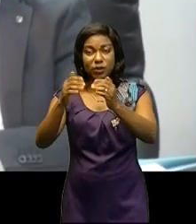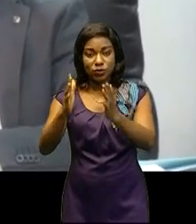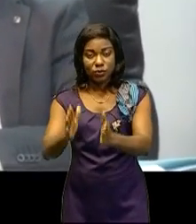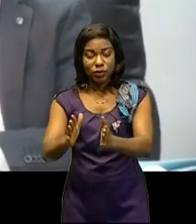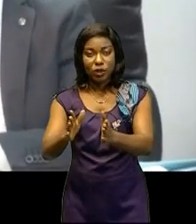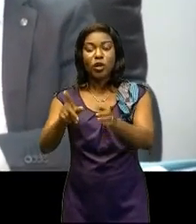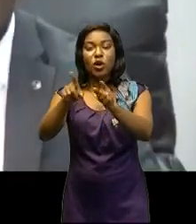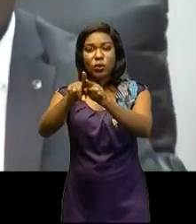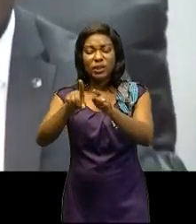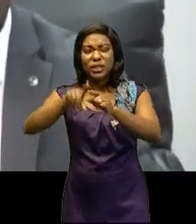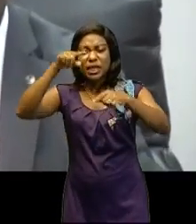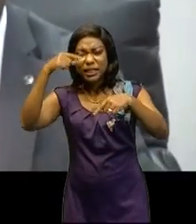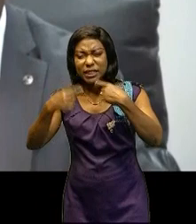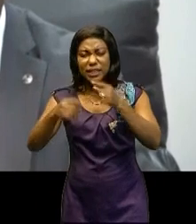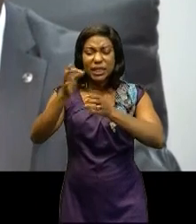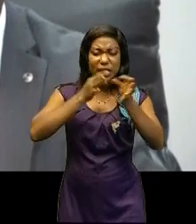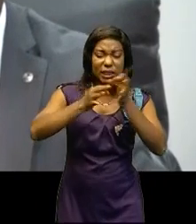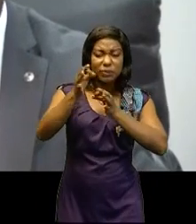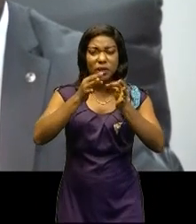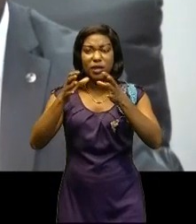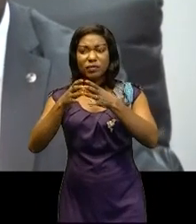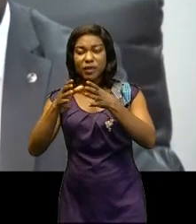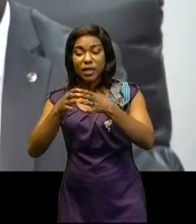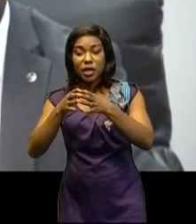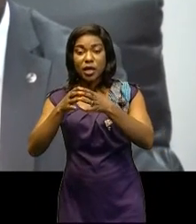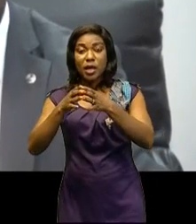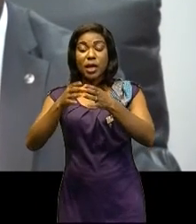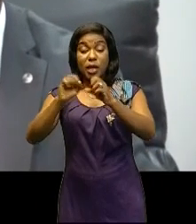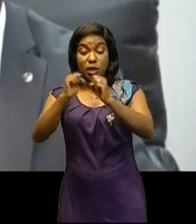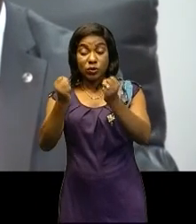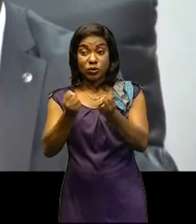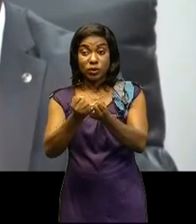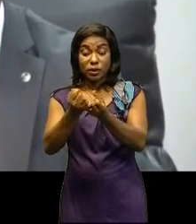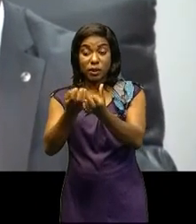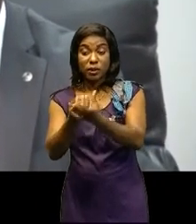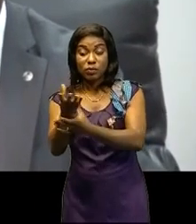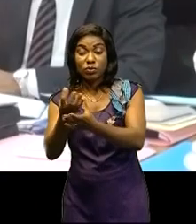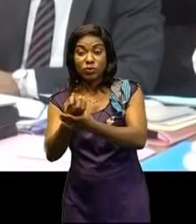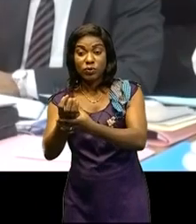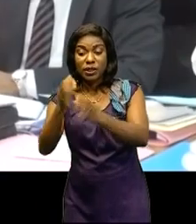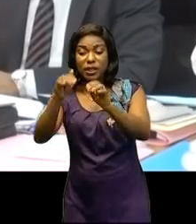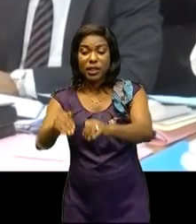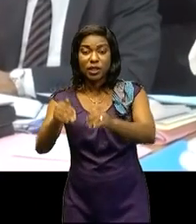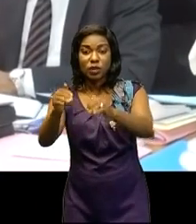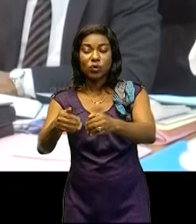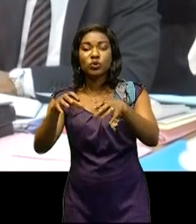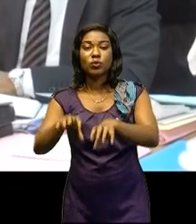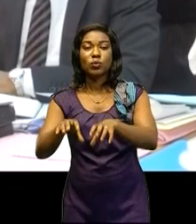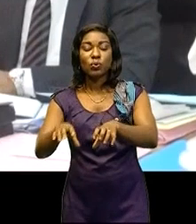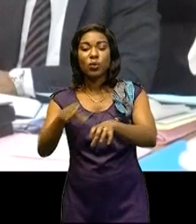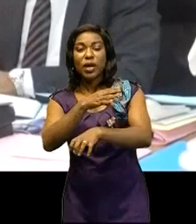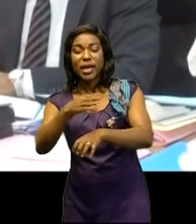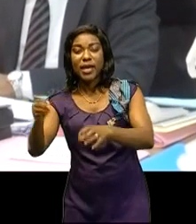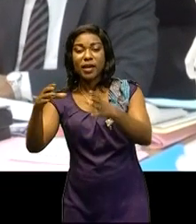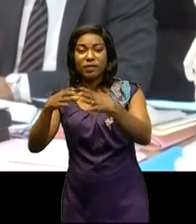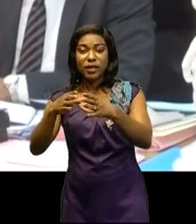état des discussions entre l'Office national de produits agricoles du Congo, ONAPAC, et la Fédération des entreprises du